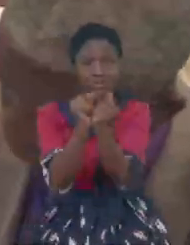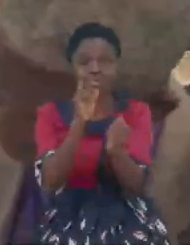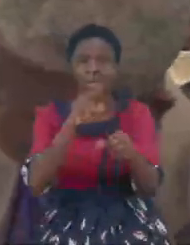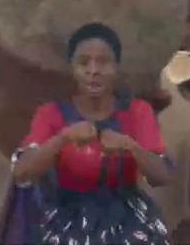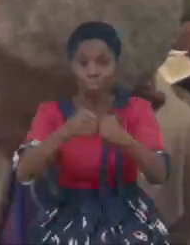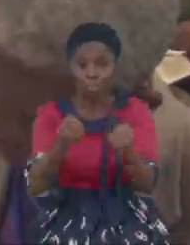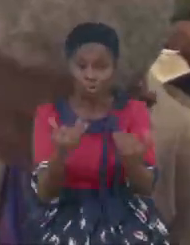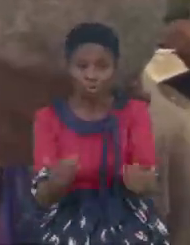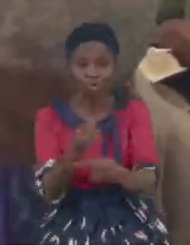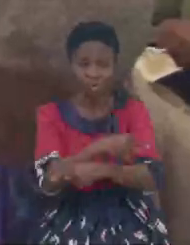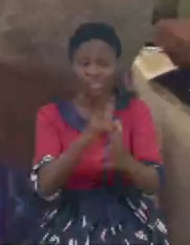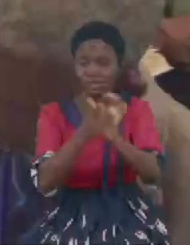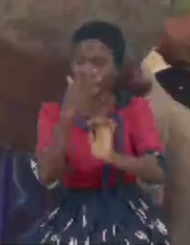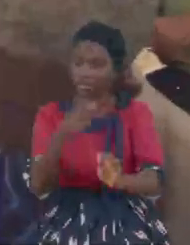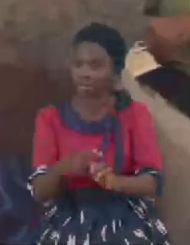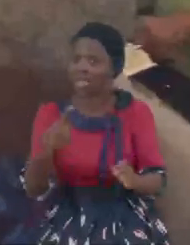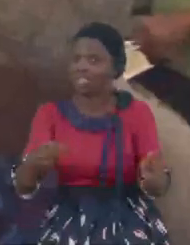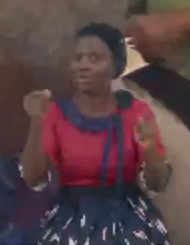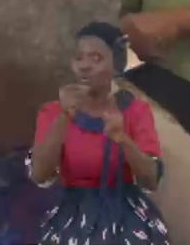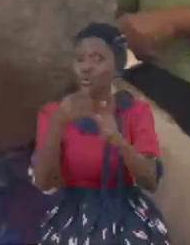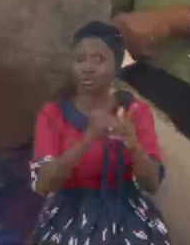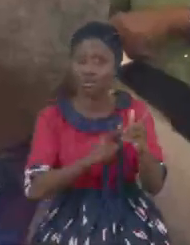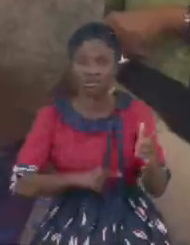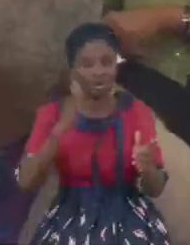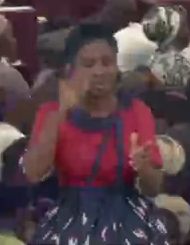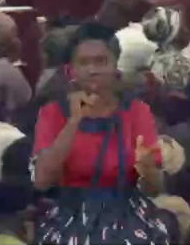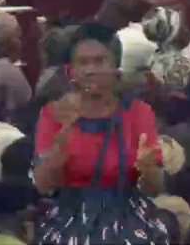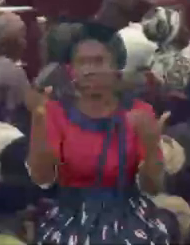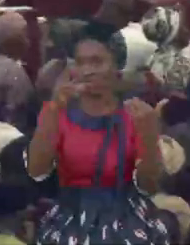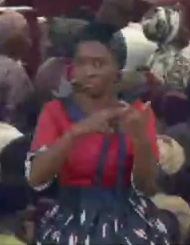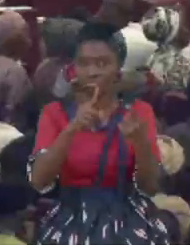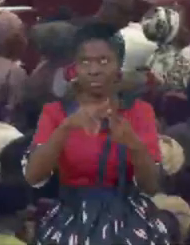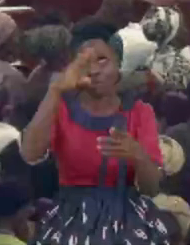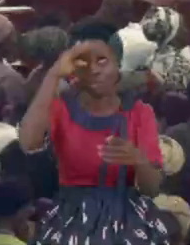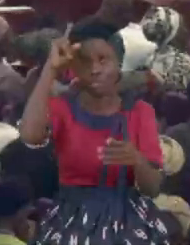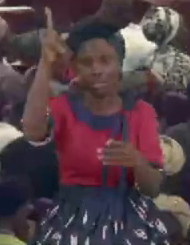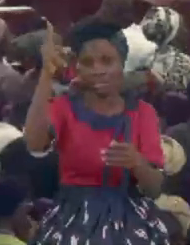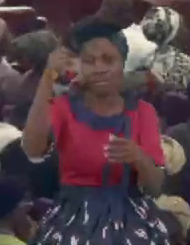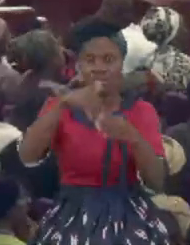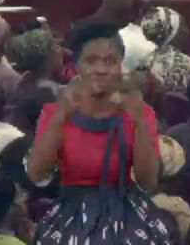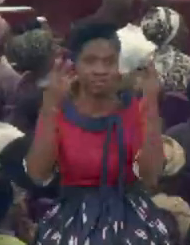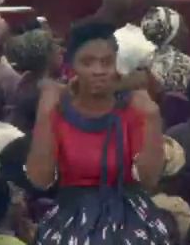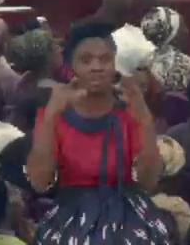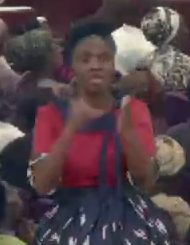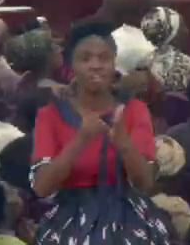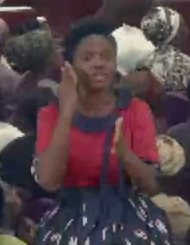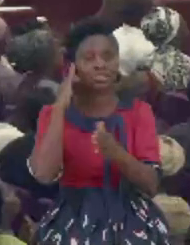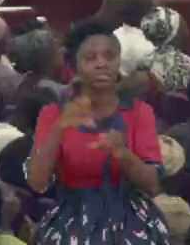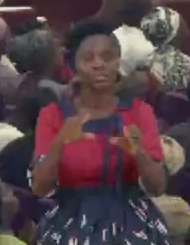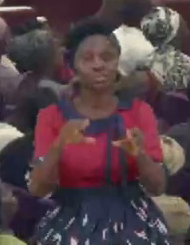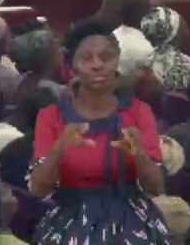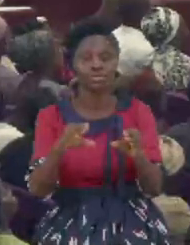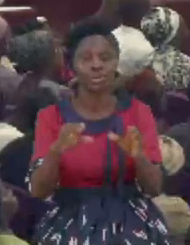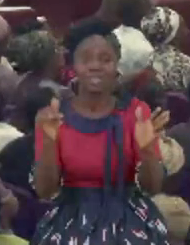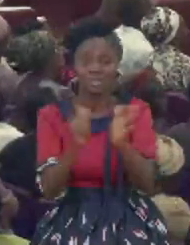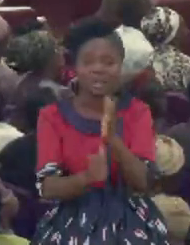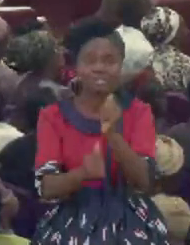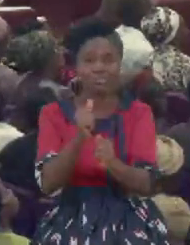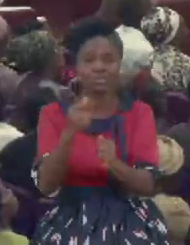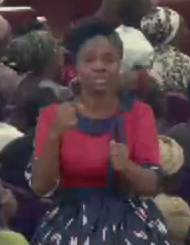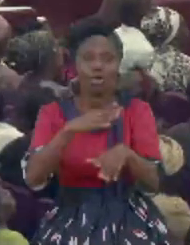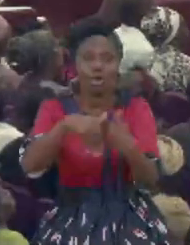ce jour. La parole du Seigneur ne va pas retourner à lui sans effet. Mais cela va